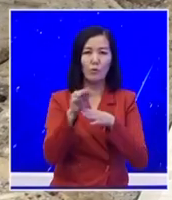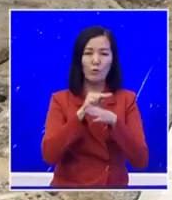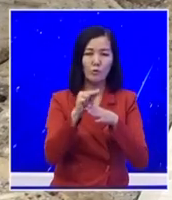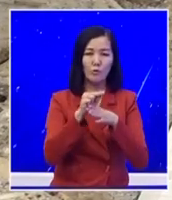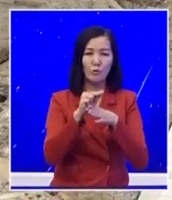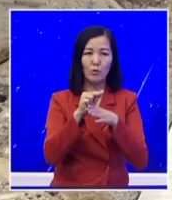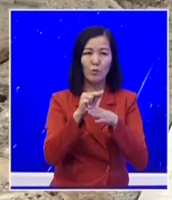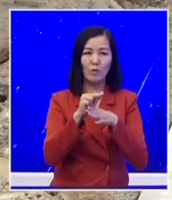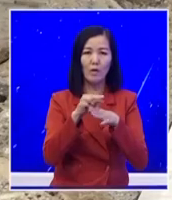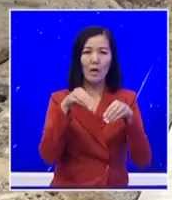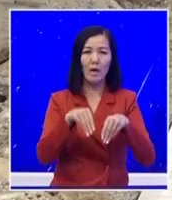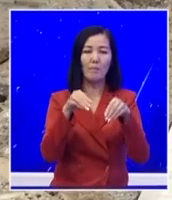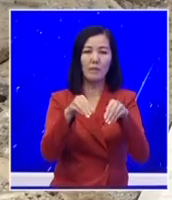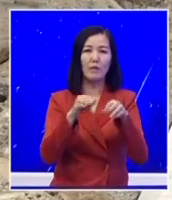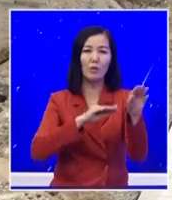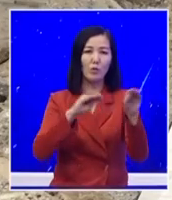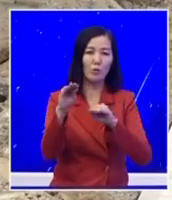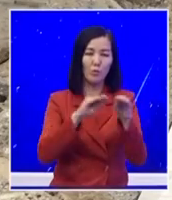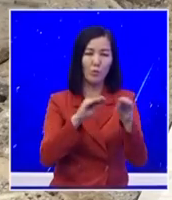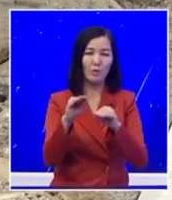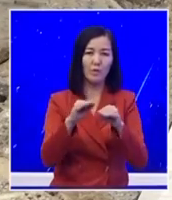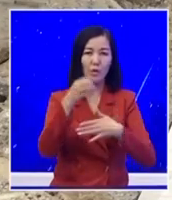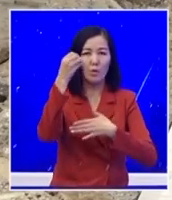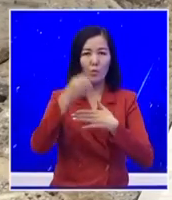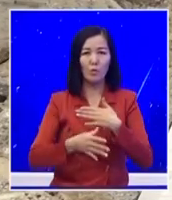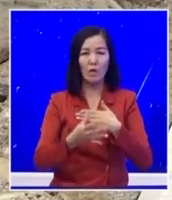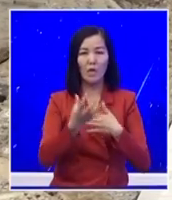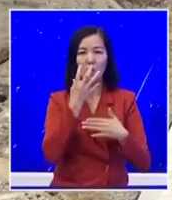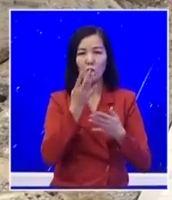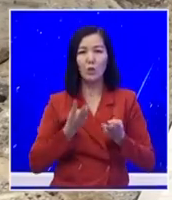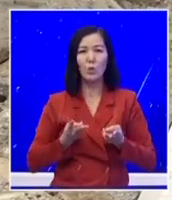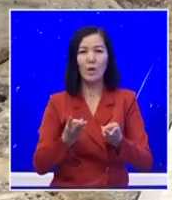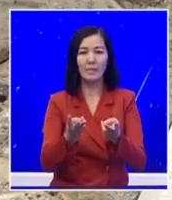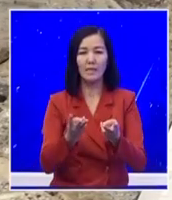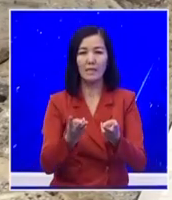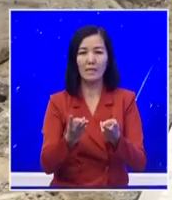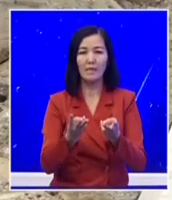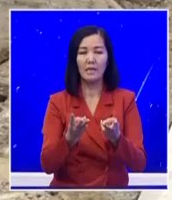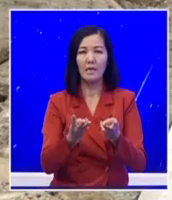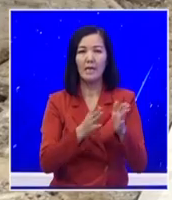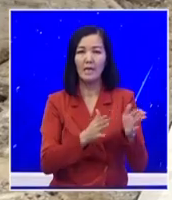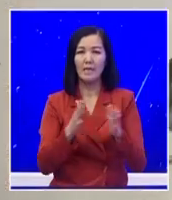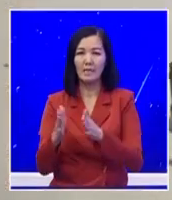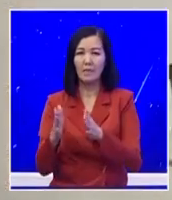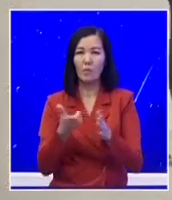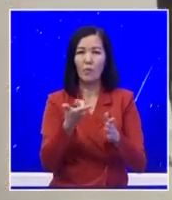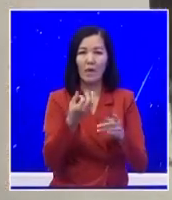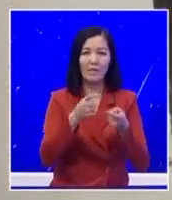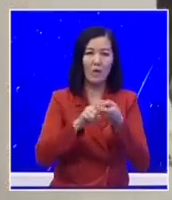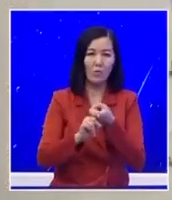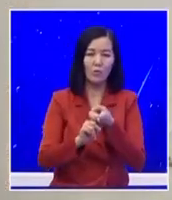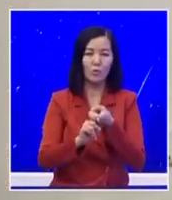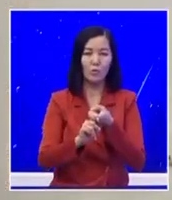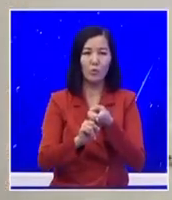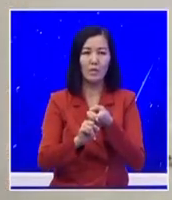мынау абаттандыру жұмыстары, орталық жылу жаңағы жүйесінің газдандыру сияқты мәселелерін